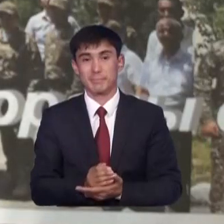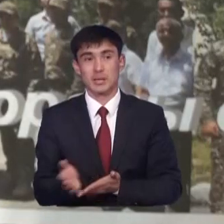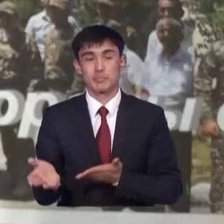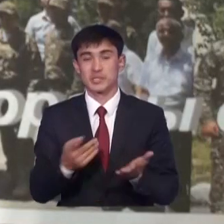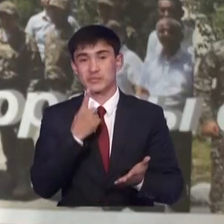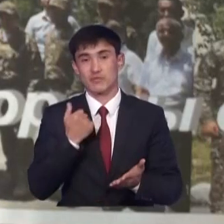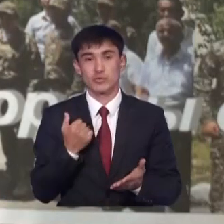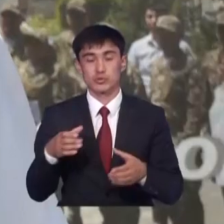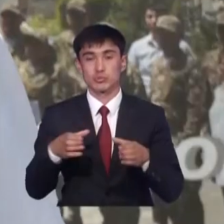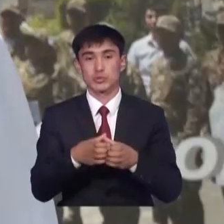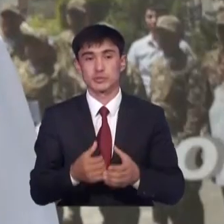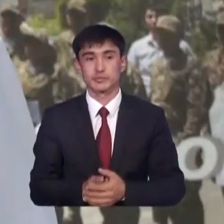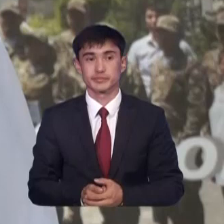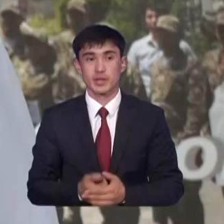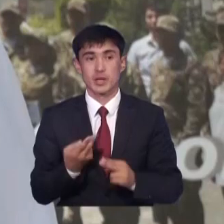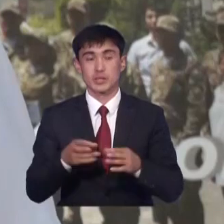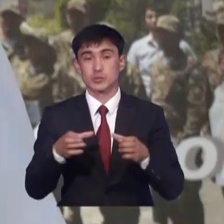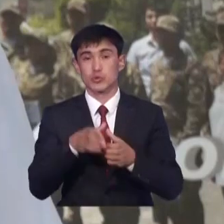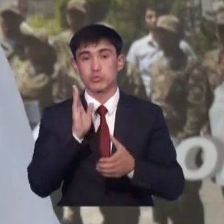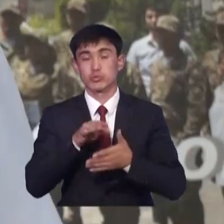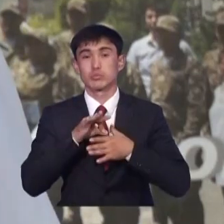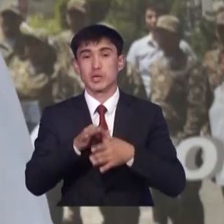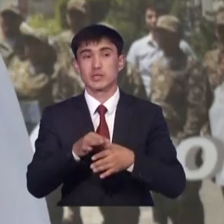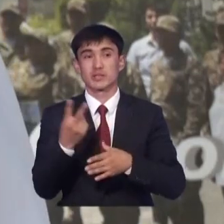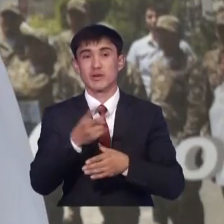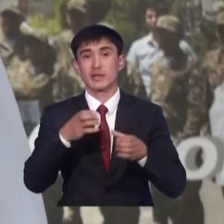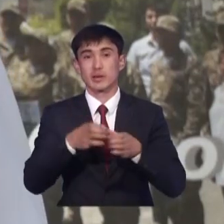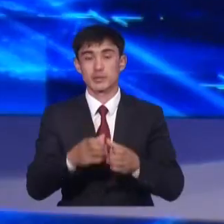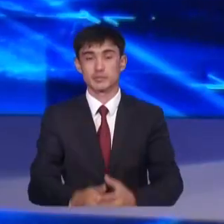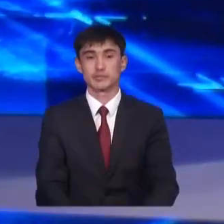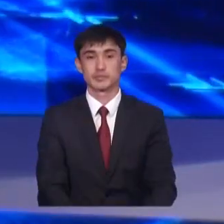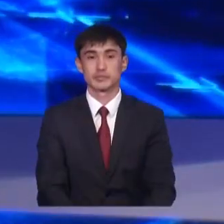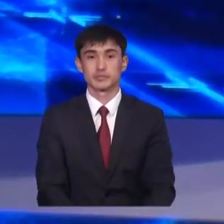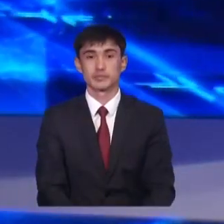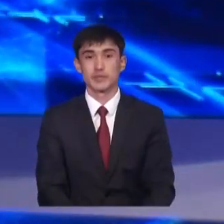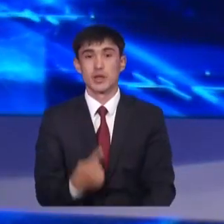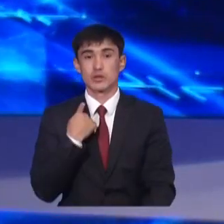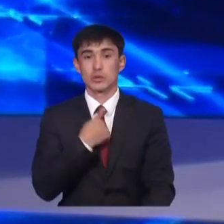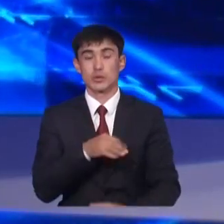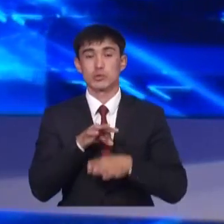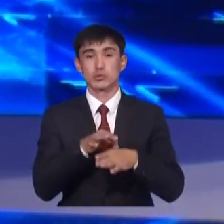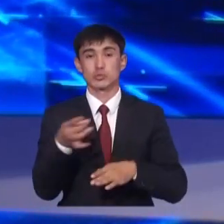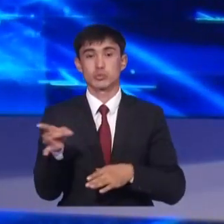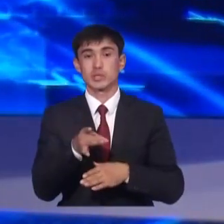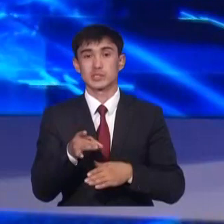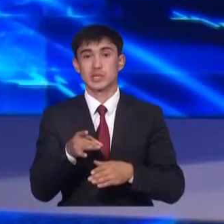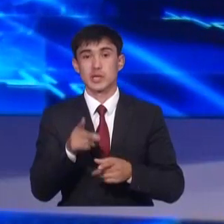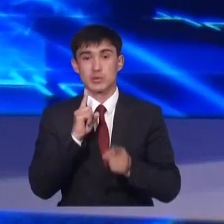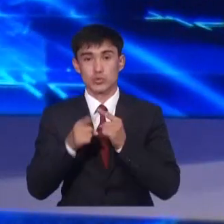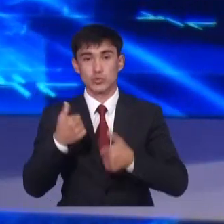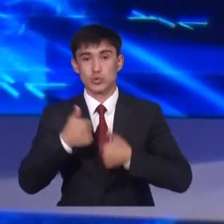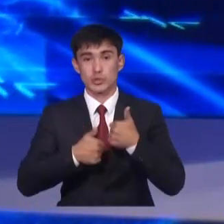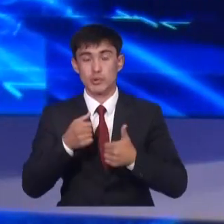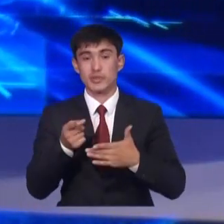призванных на воинские сборы. Эти сборы будут проходить в 2 этапа. В Талдыкургане прошел республиканский